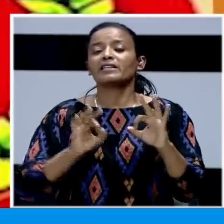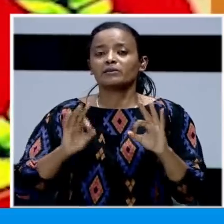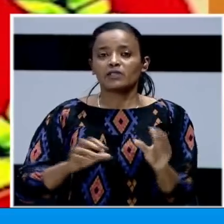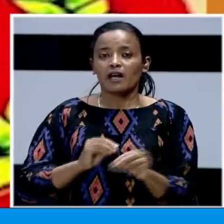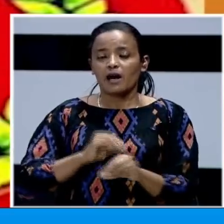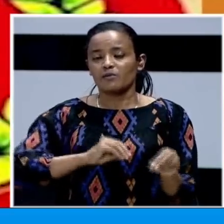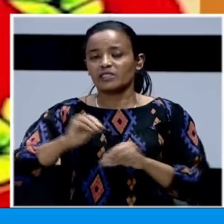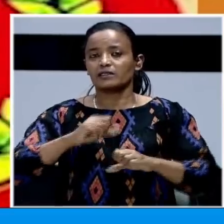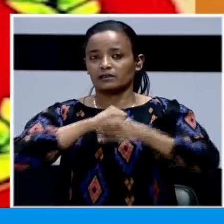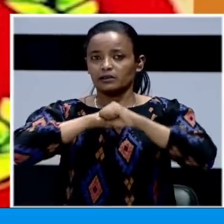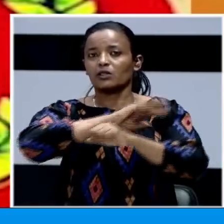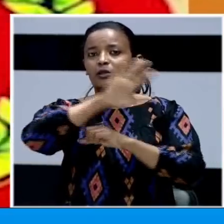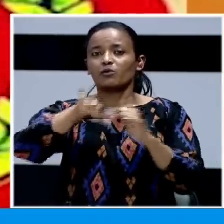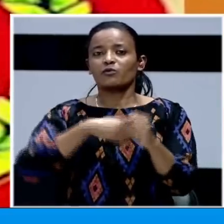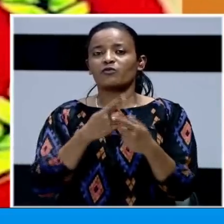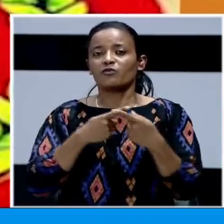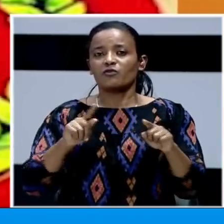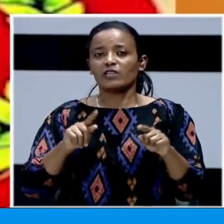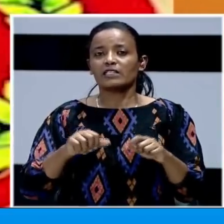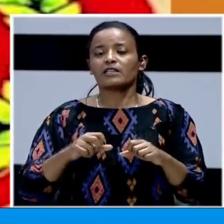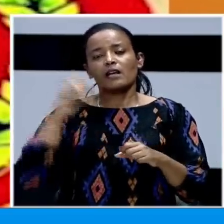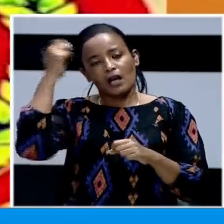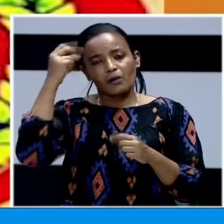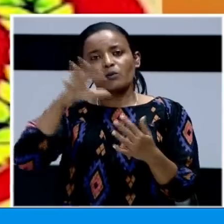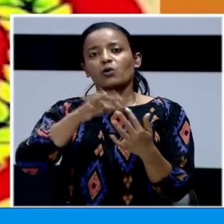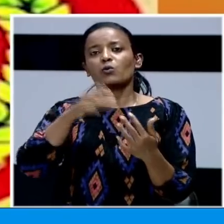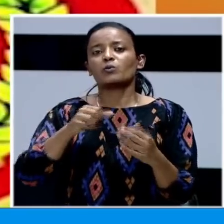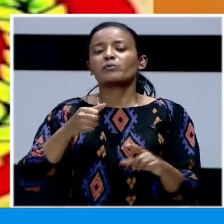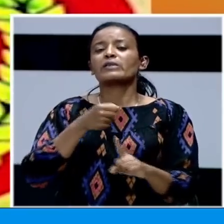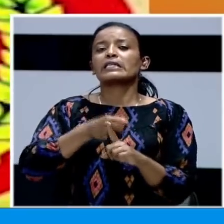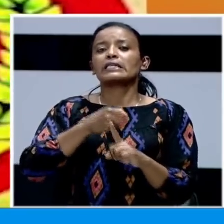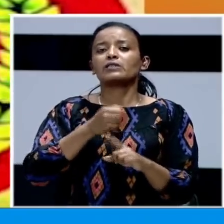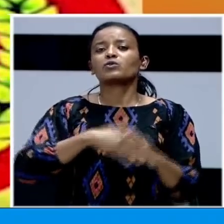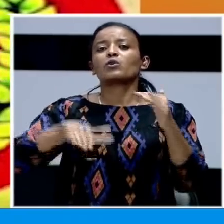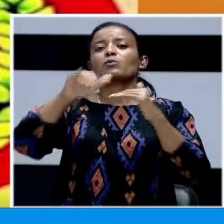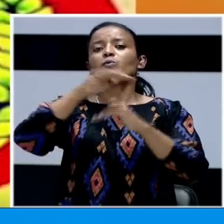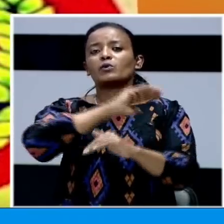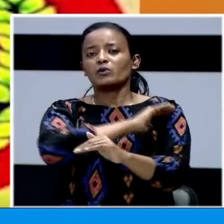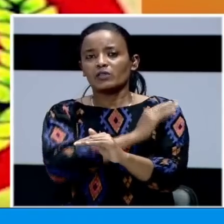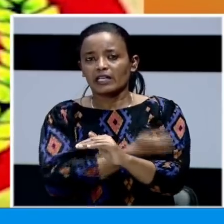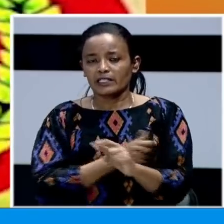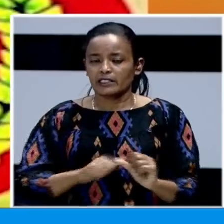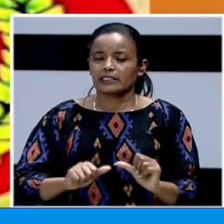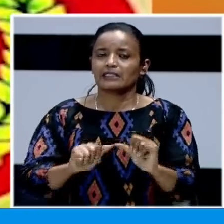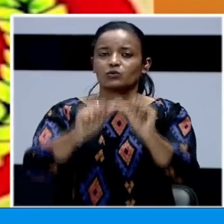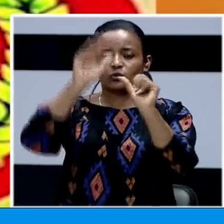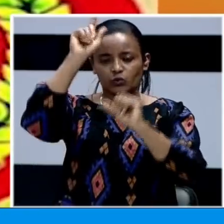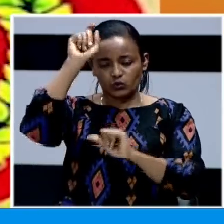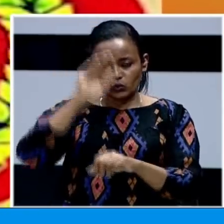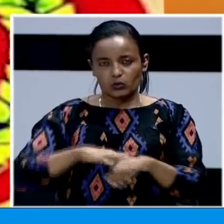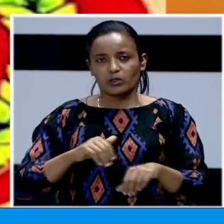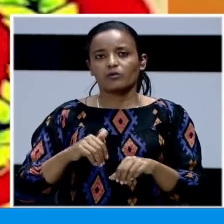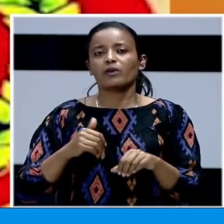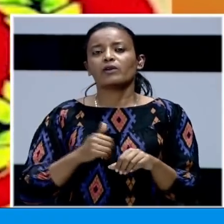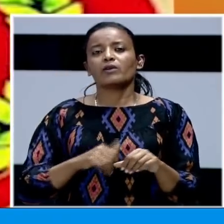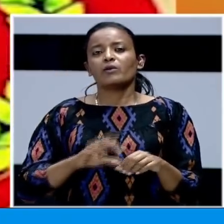منك سقاس مخطب حفشا بفلاي دم أمعوات مرصة قال سخم بلوع النهري كتقصلو تصوي اللوم ما كلاي